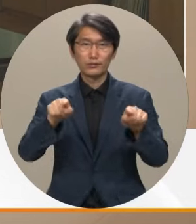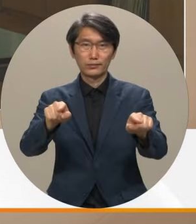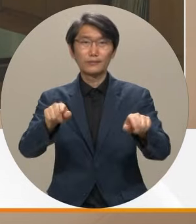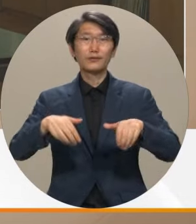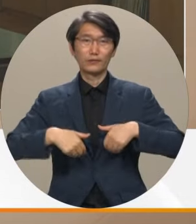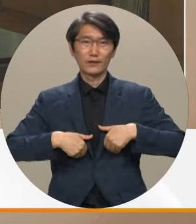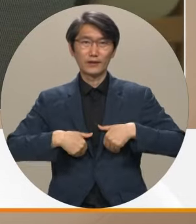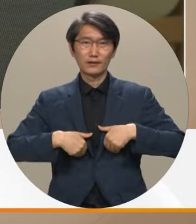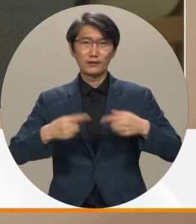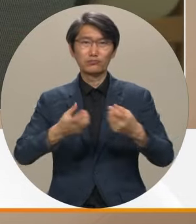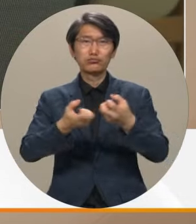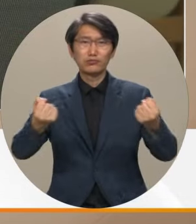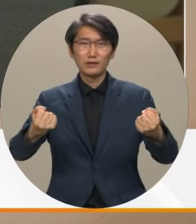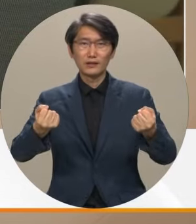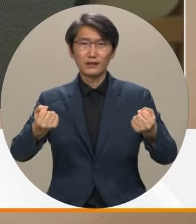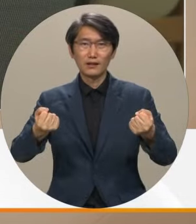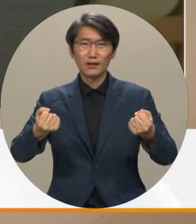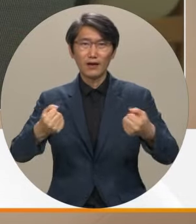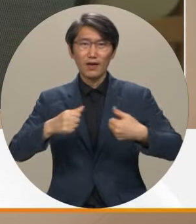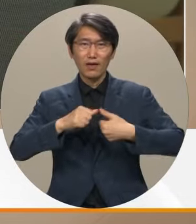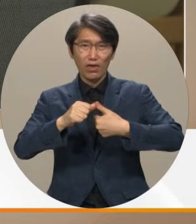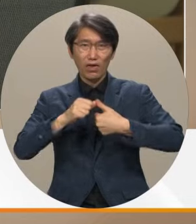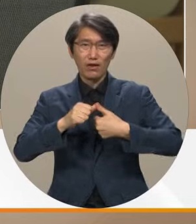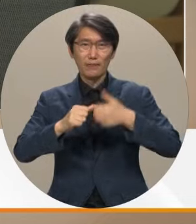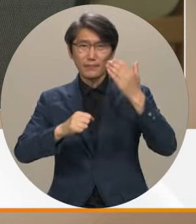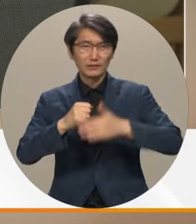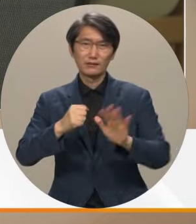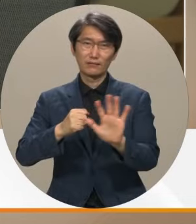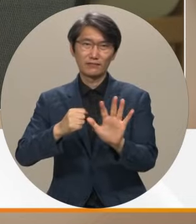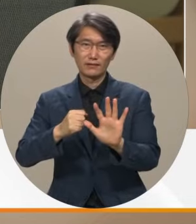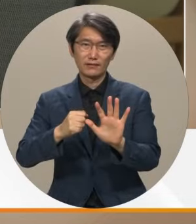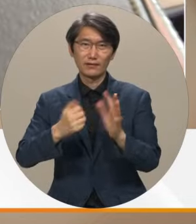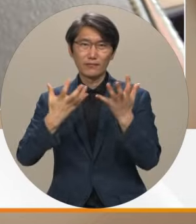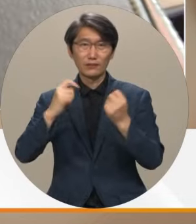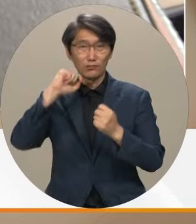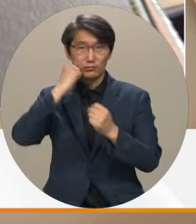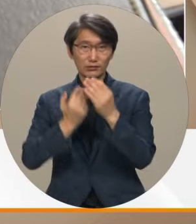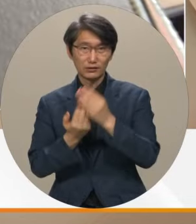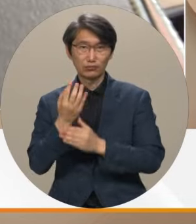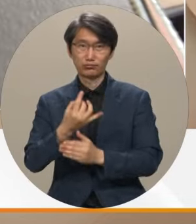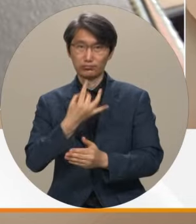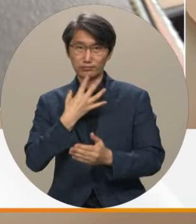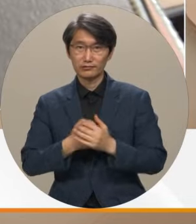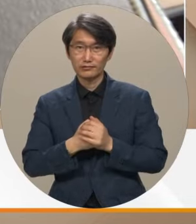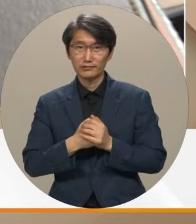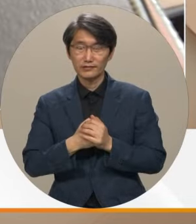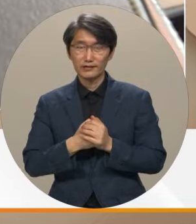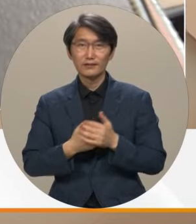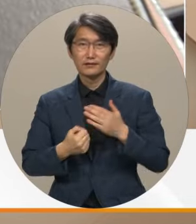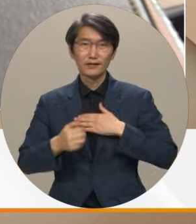이걸 분리, 대립적인 것으로 파악하게 되면 굉장히 많은 어려움이 발생을 하지요. 저는 학생들의